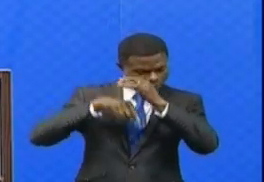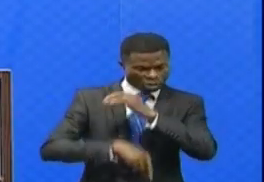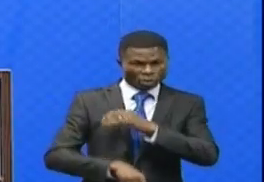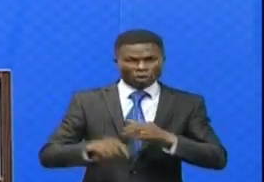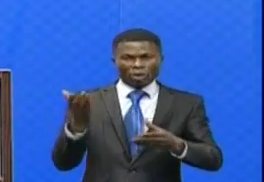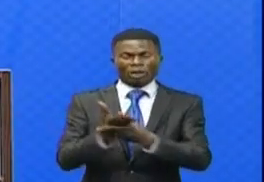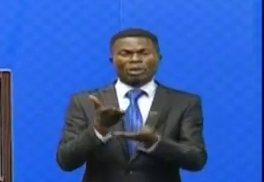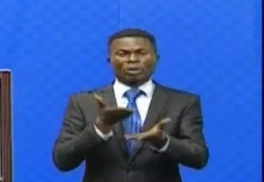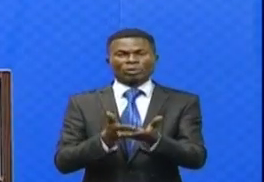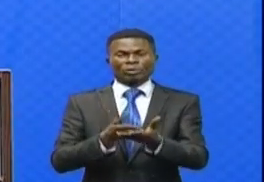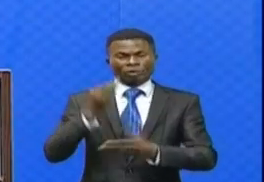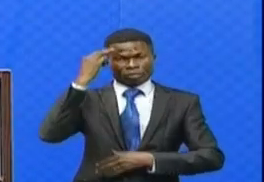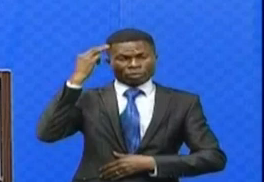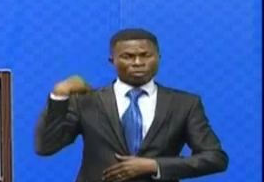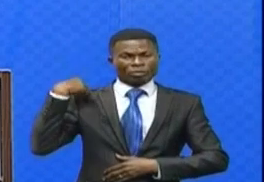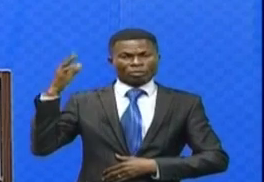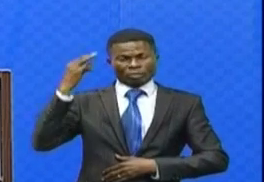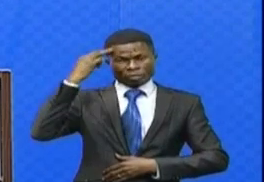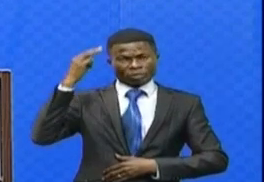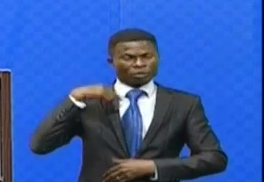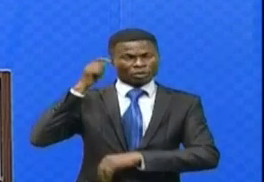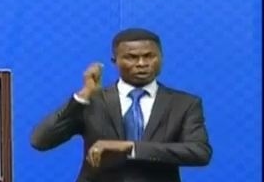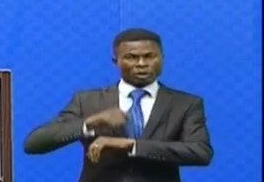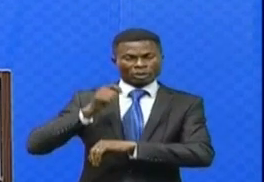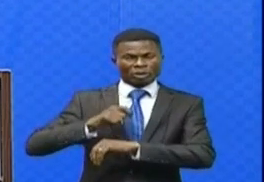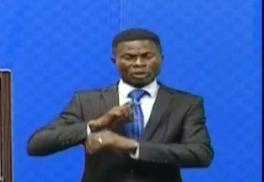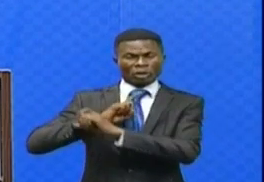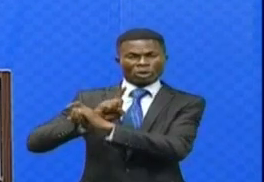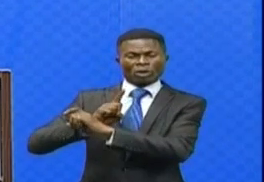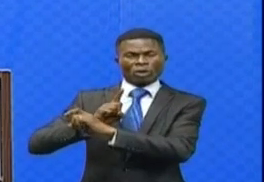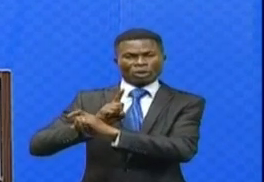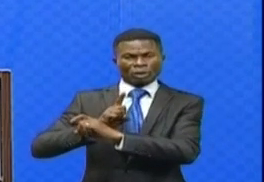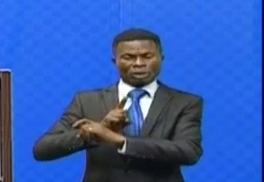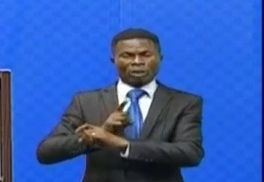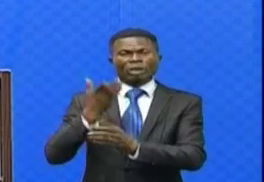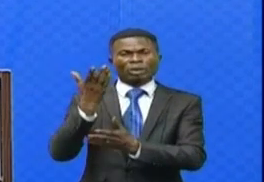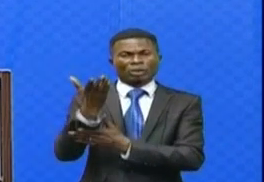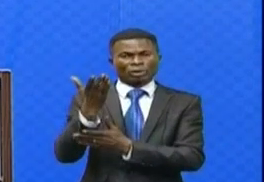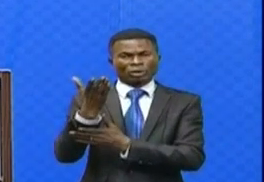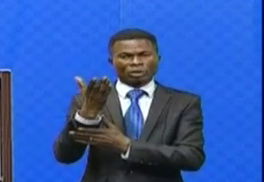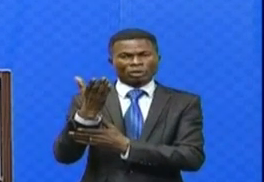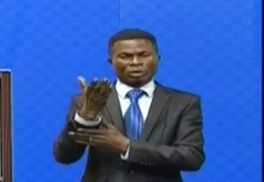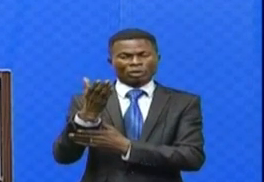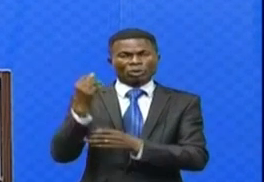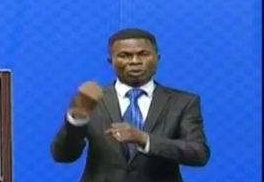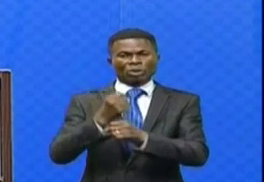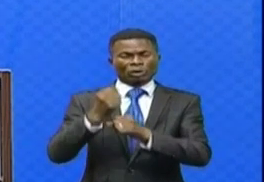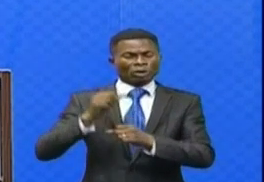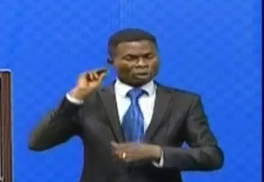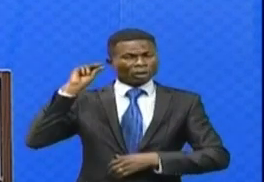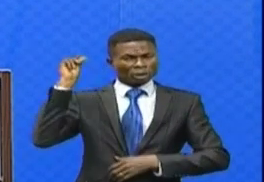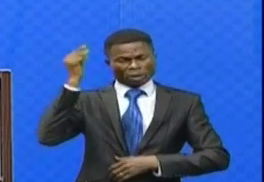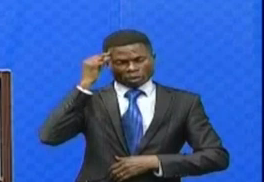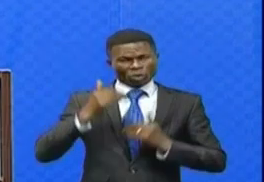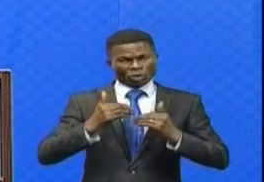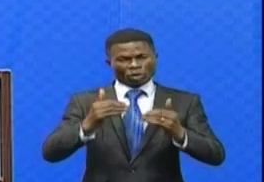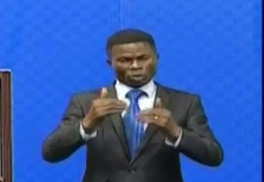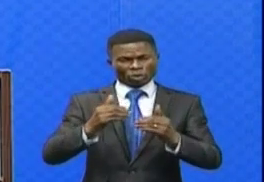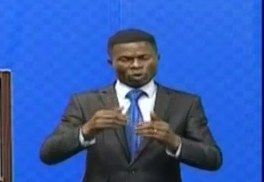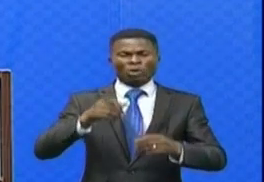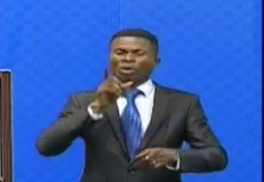offre la ministre d'état ministre de la justice garde de sous à solliciter les quitus du gouvernement pour la poursuite des négociations